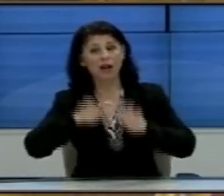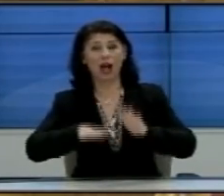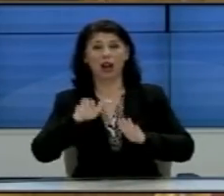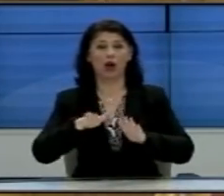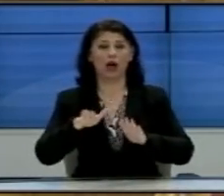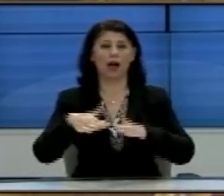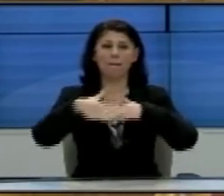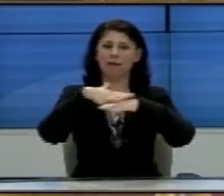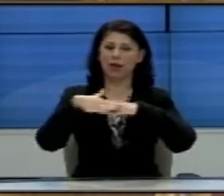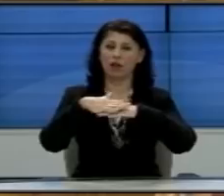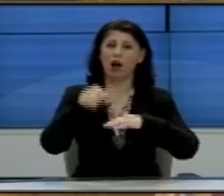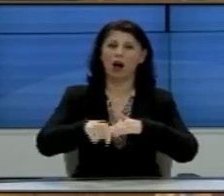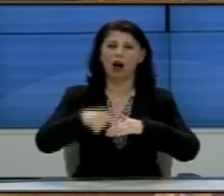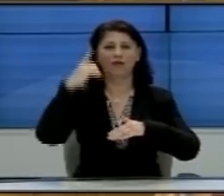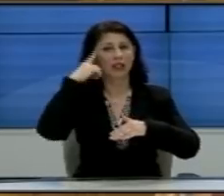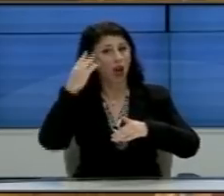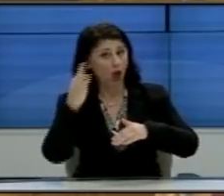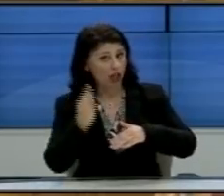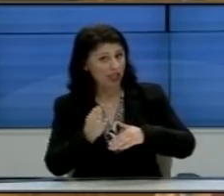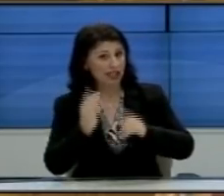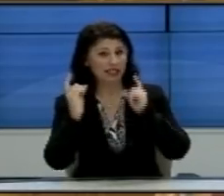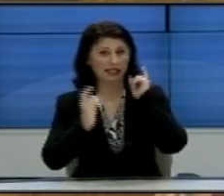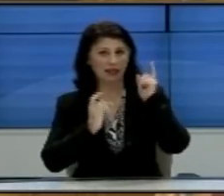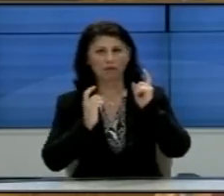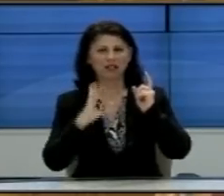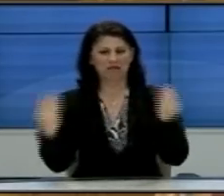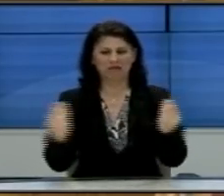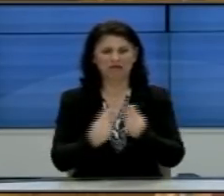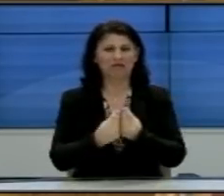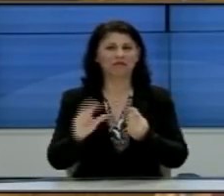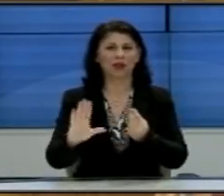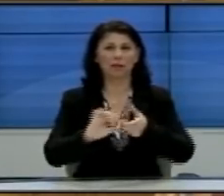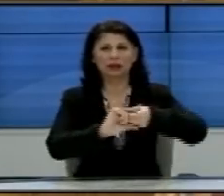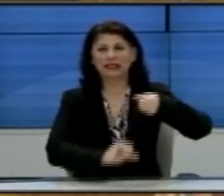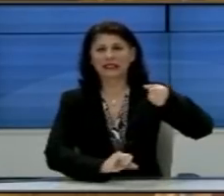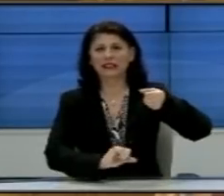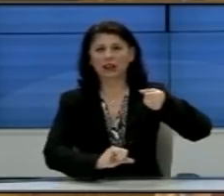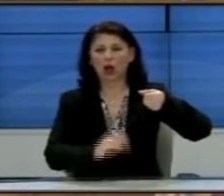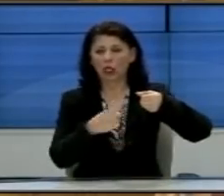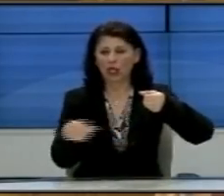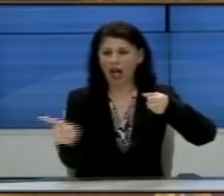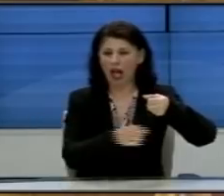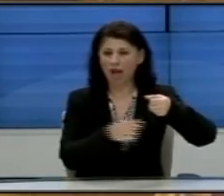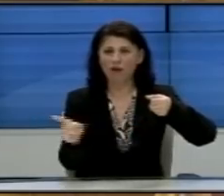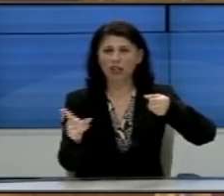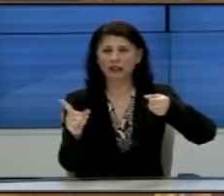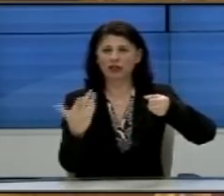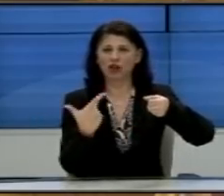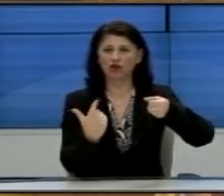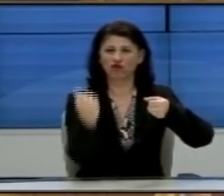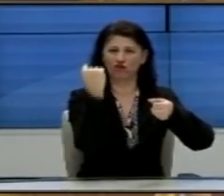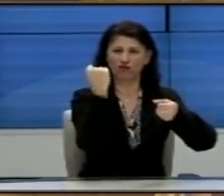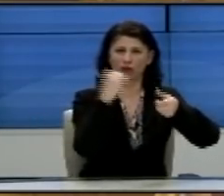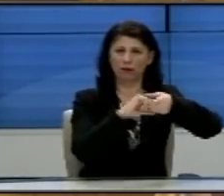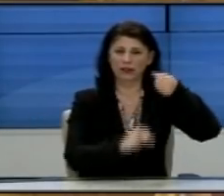κοινή λογική δεν συμβιβάζεται με την προώθηση πτυχίων διαφορετικών ταχυτήτων, ούτε με